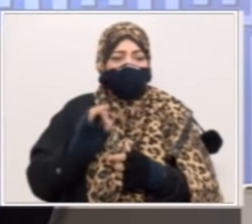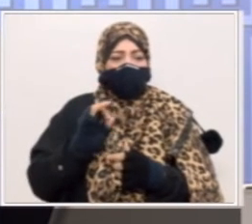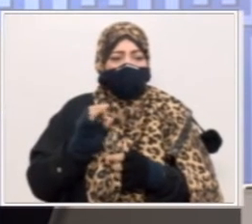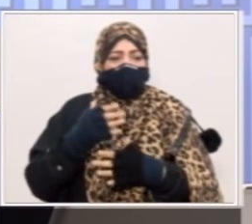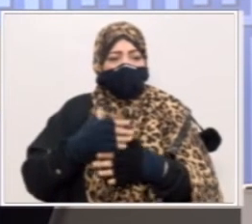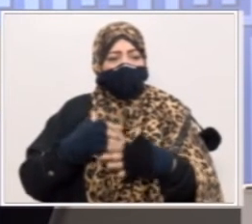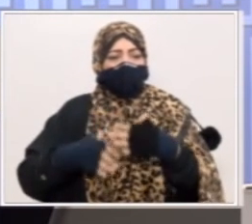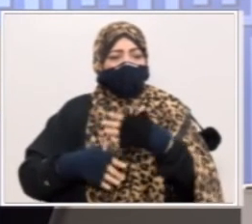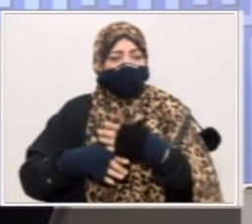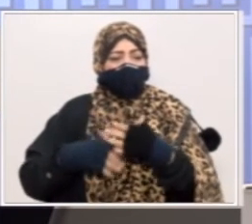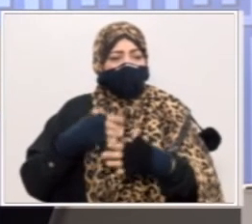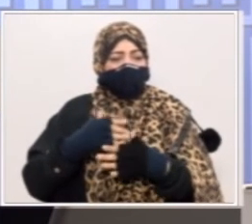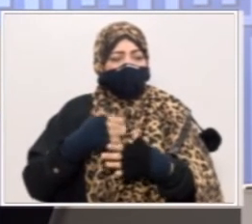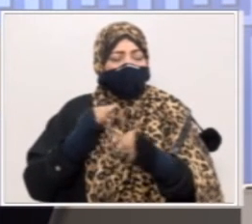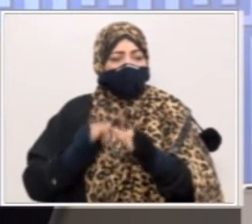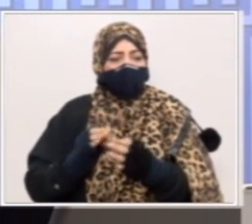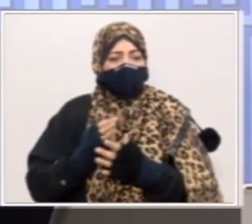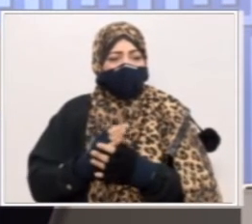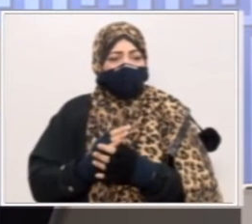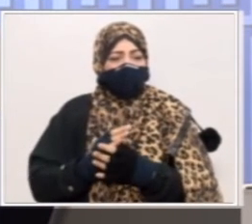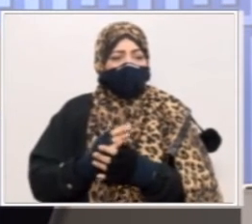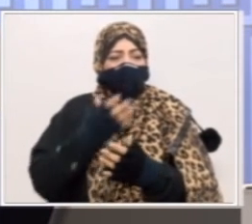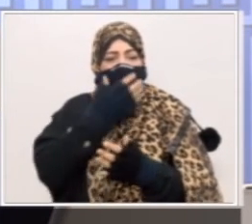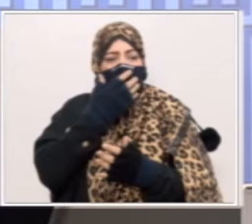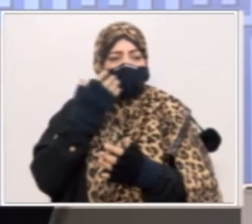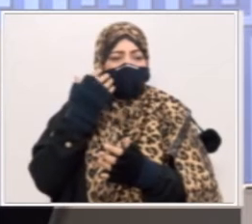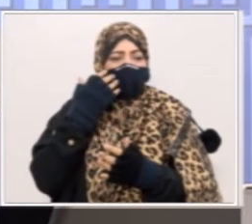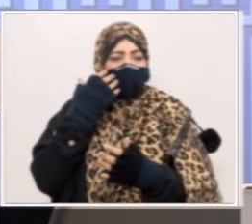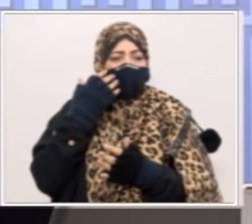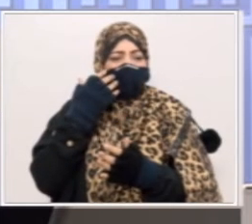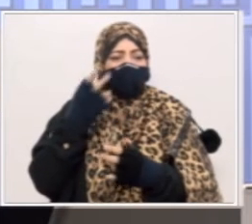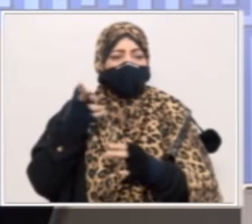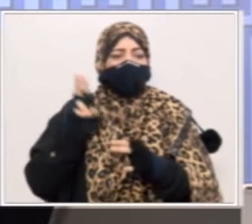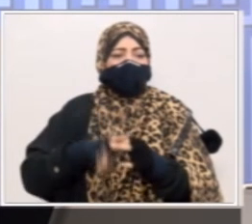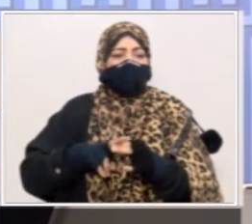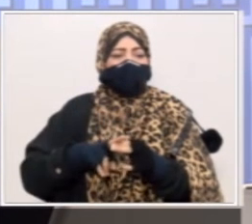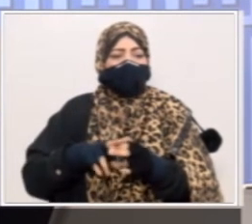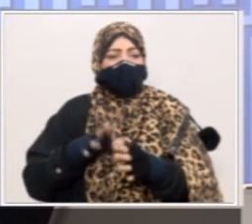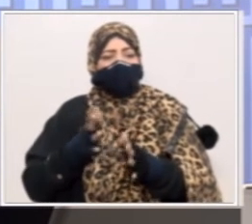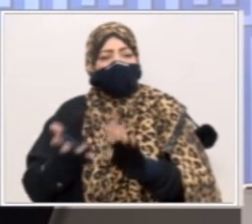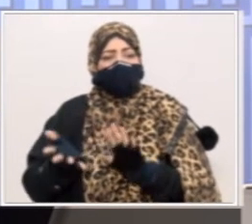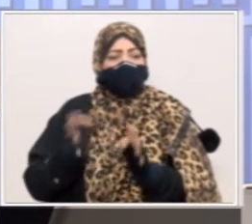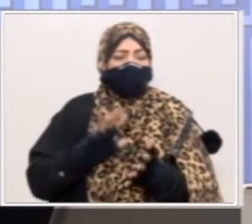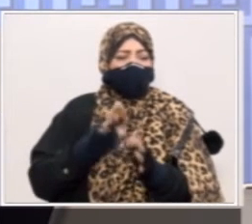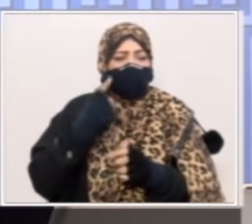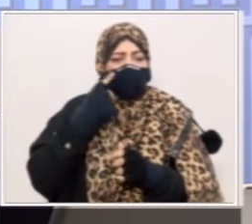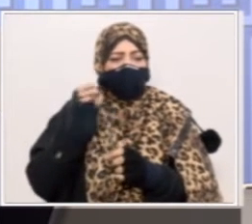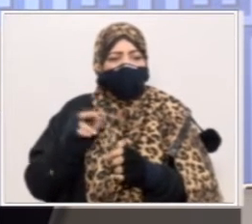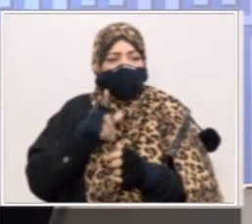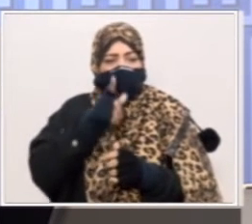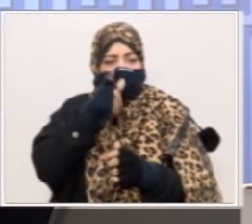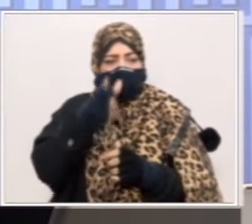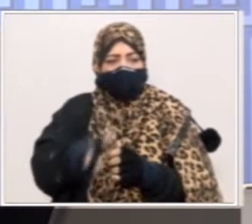أن قضاء رمضان على التراخي أم على الفور، فعلى القول بأن القضاء على التراخي يعني لا يلزمك